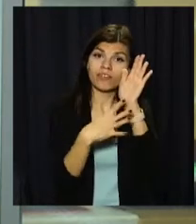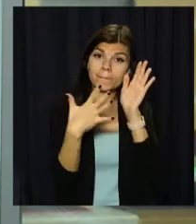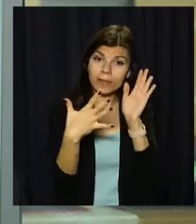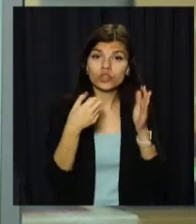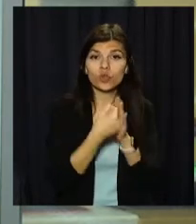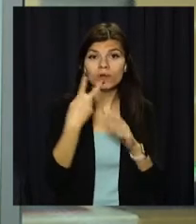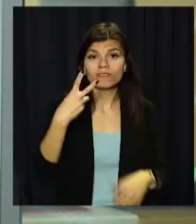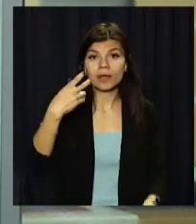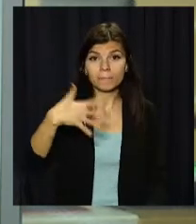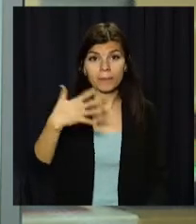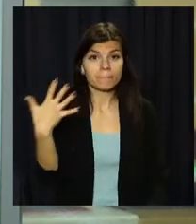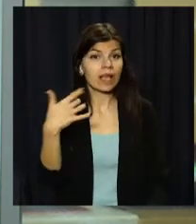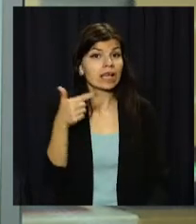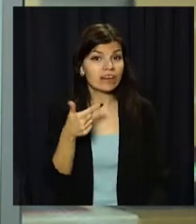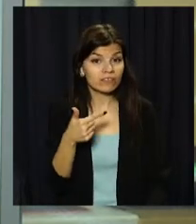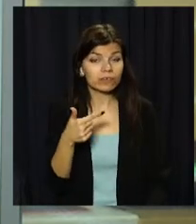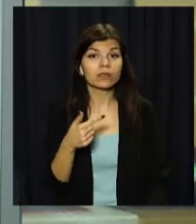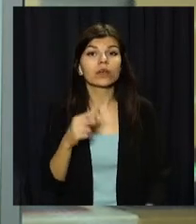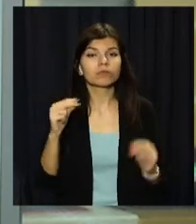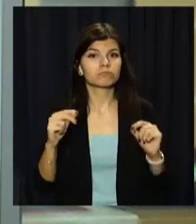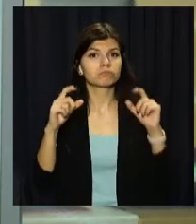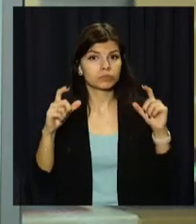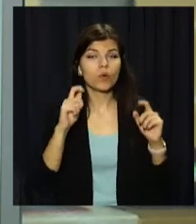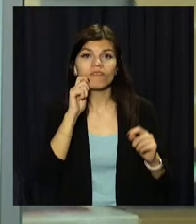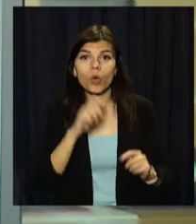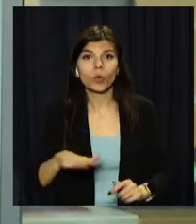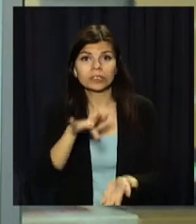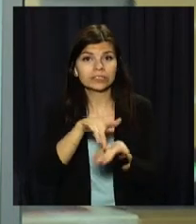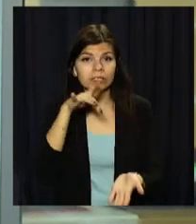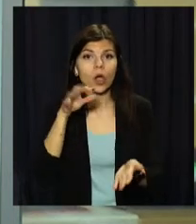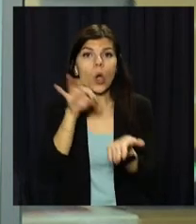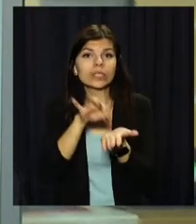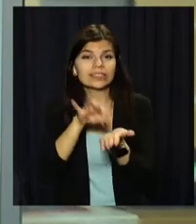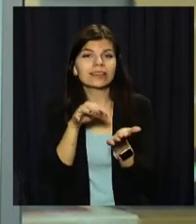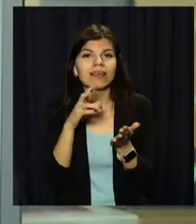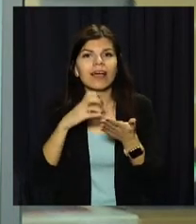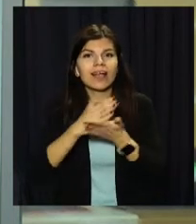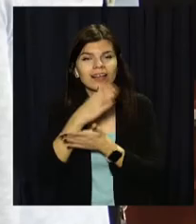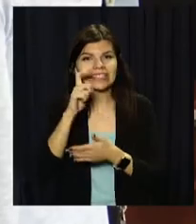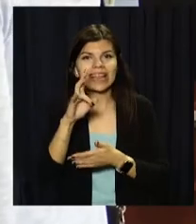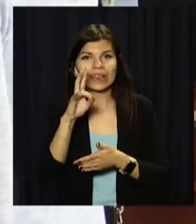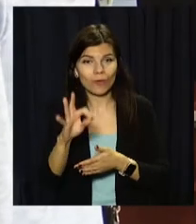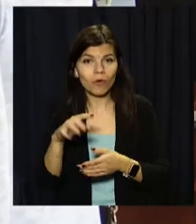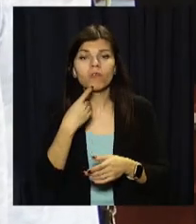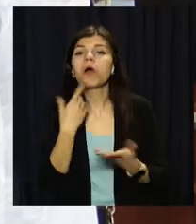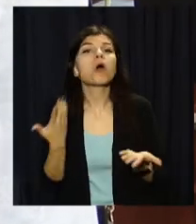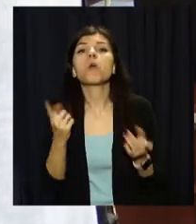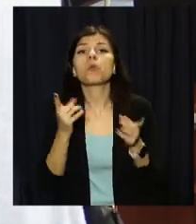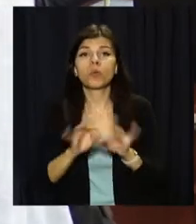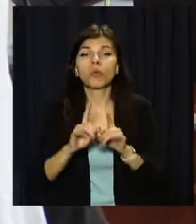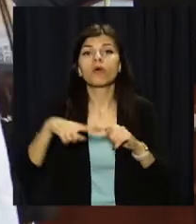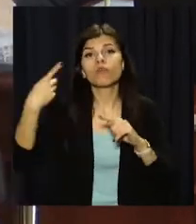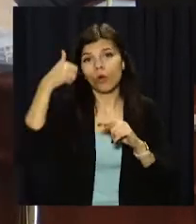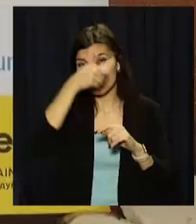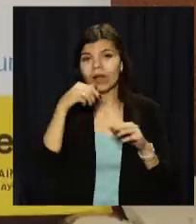до 255 гривень. Подорожчання послуги в Українському центрі оцінювання якості освіти пояснюють тим, що наступного року